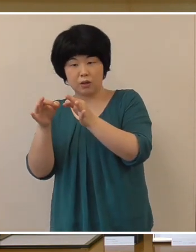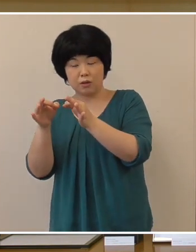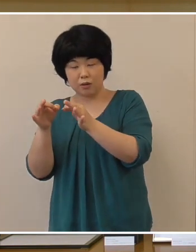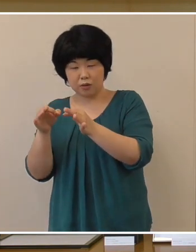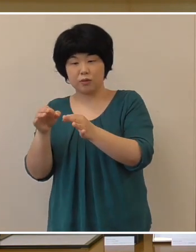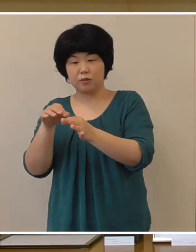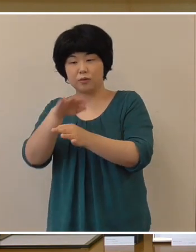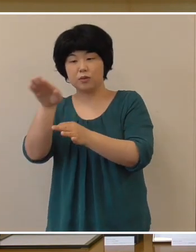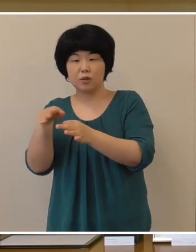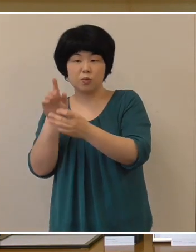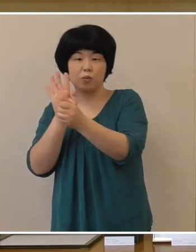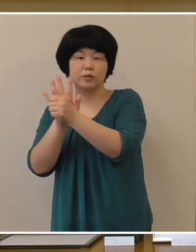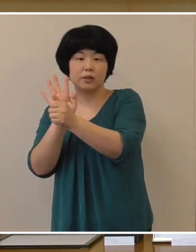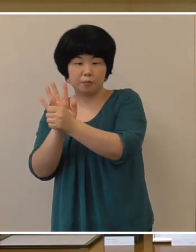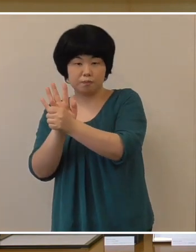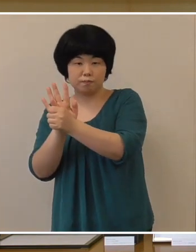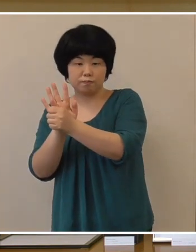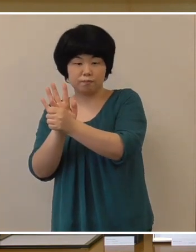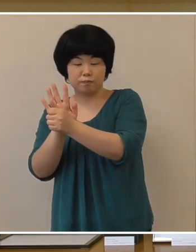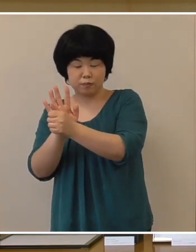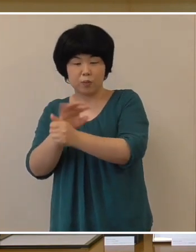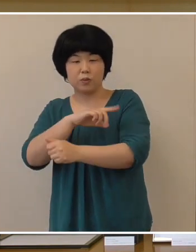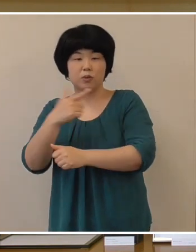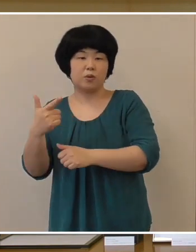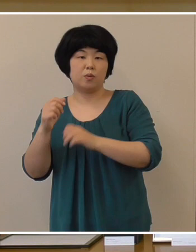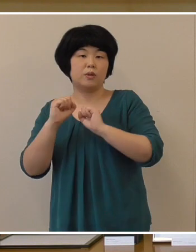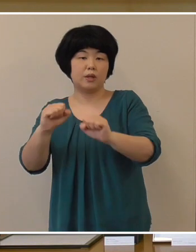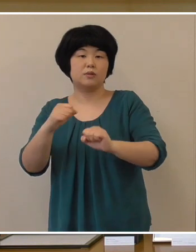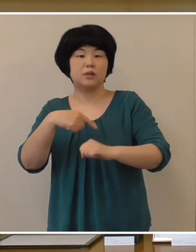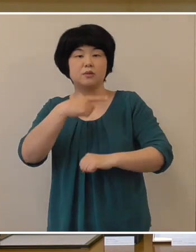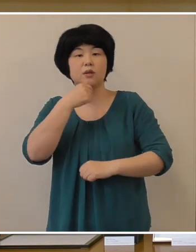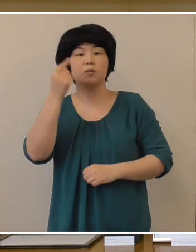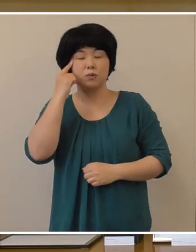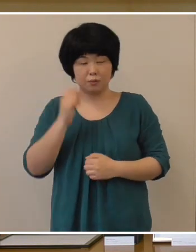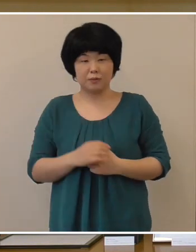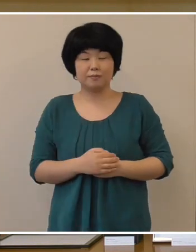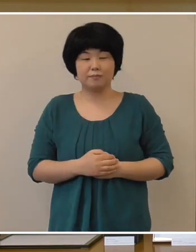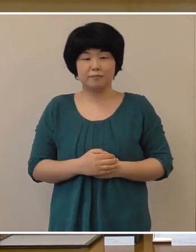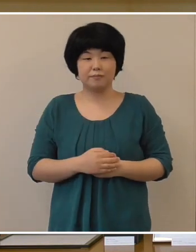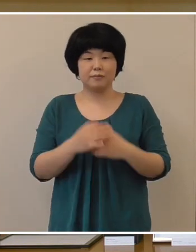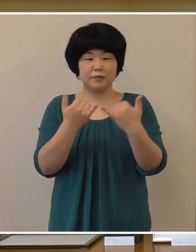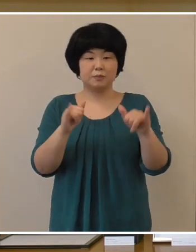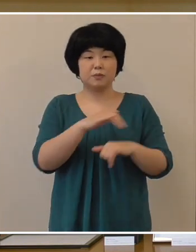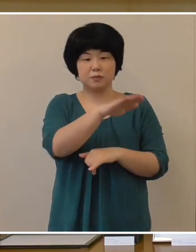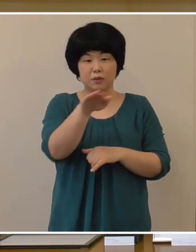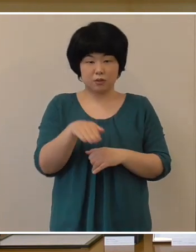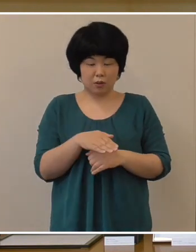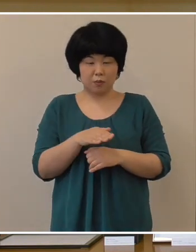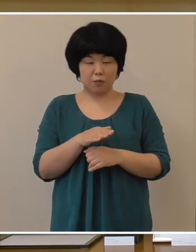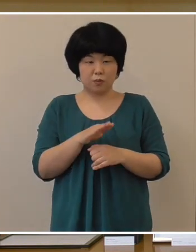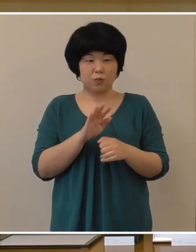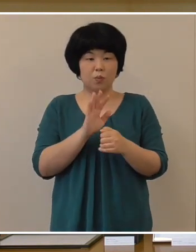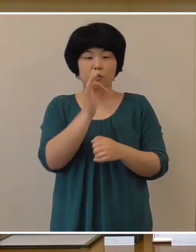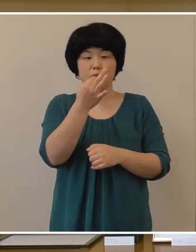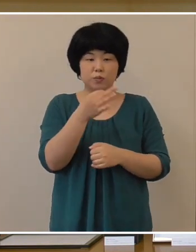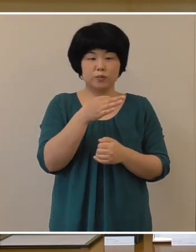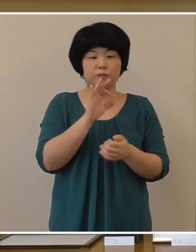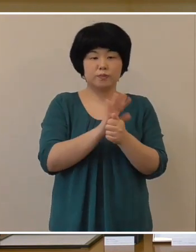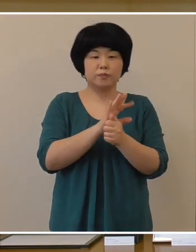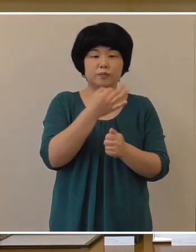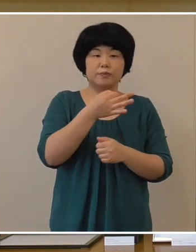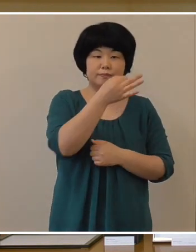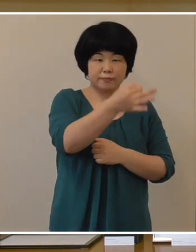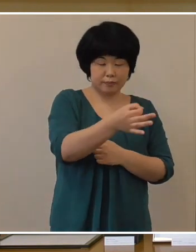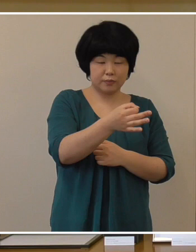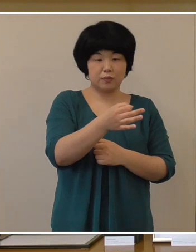援、こうしたこともこれからの復活に向けての大変大きな要素となってまいります。市民の皆様への給付金の支給、